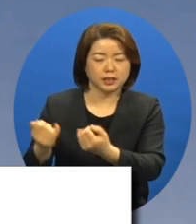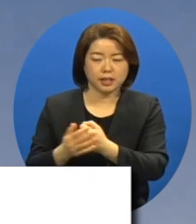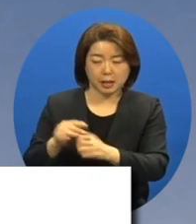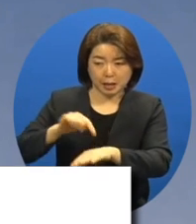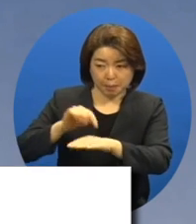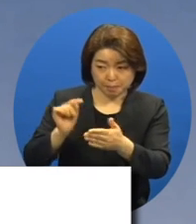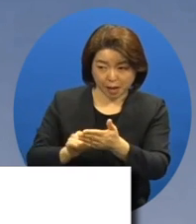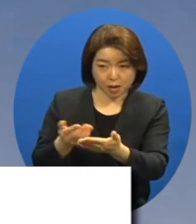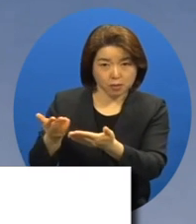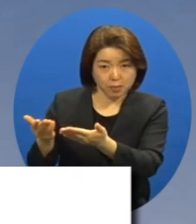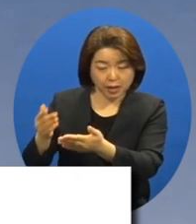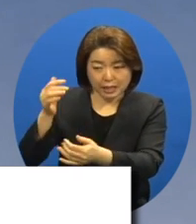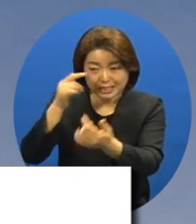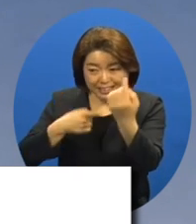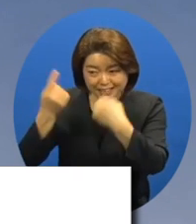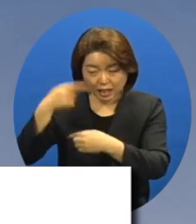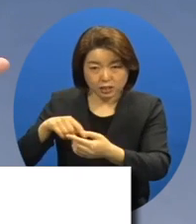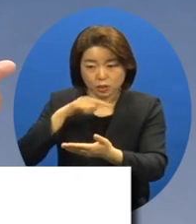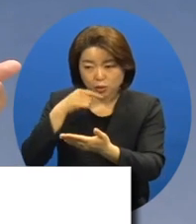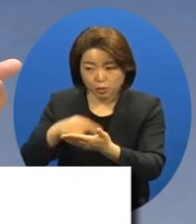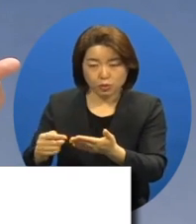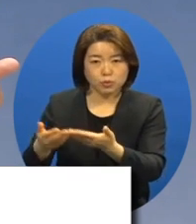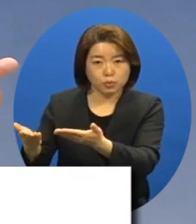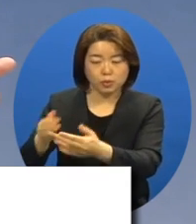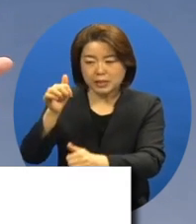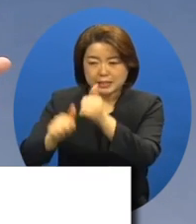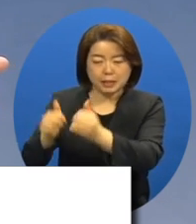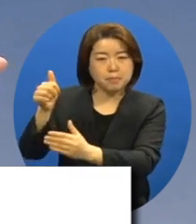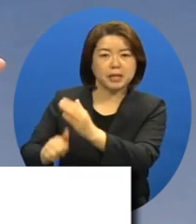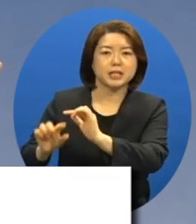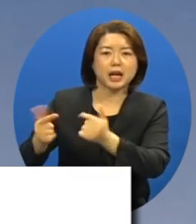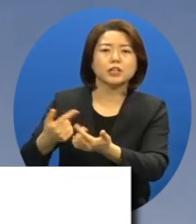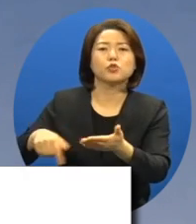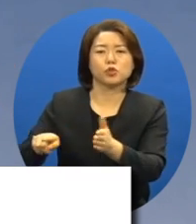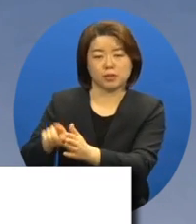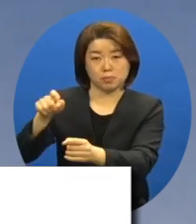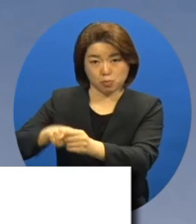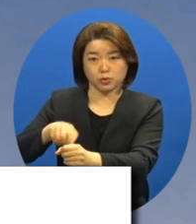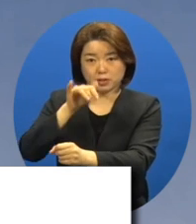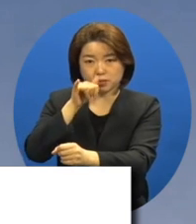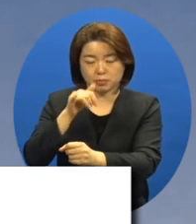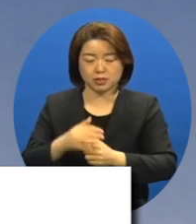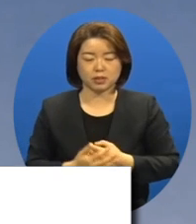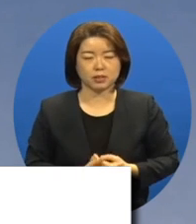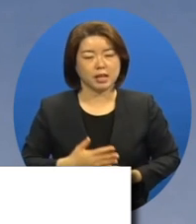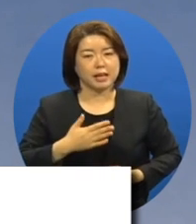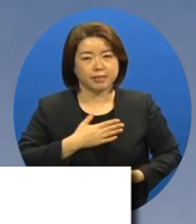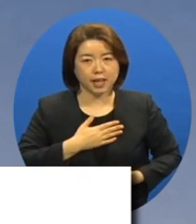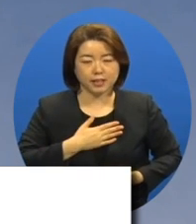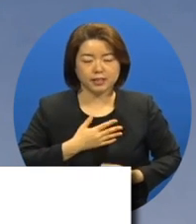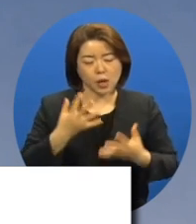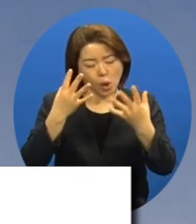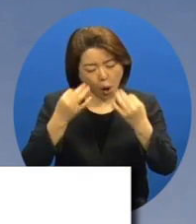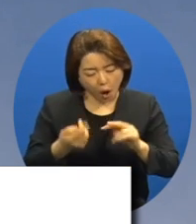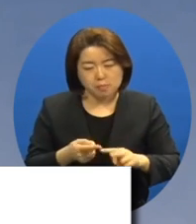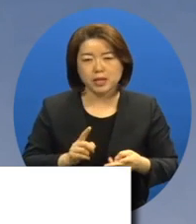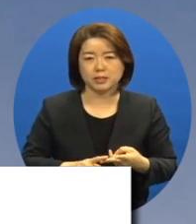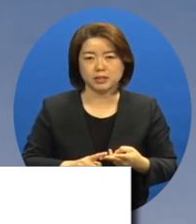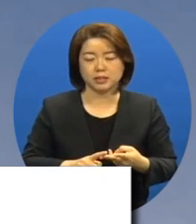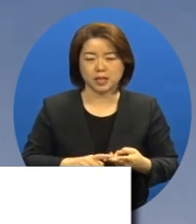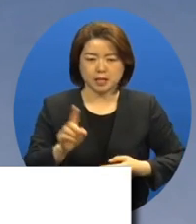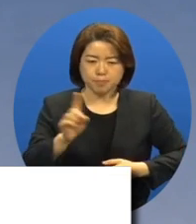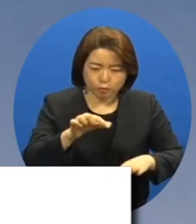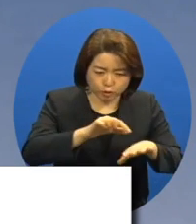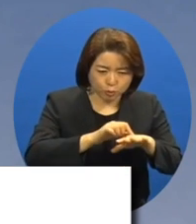마음의 상처를 주고 시험 들지 않게 하기 위해서 나는 얼마든지 고기를 무슨